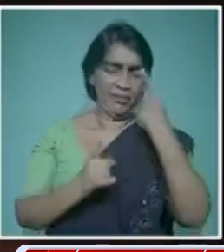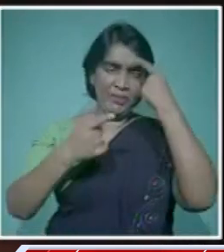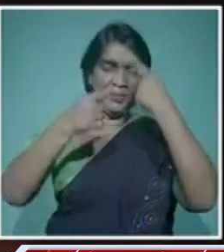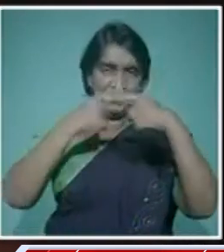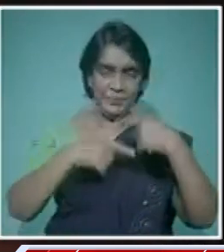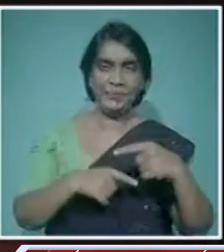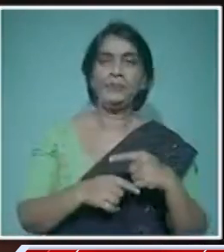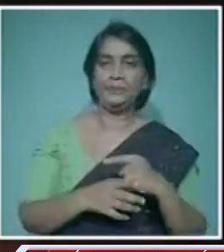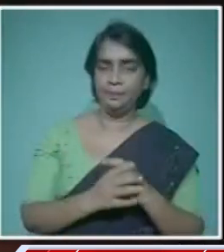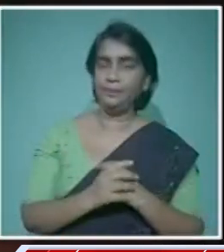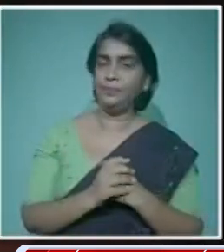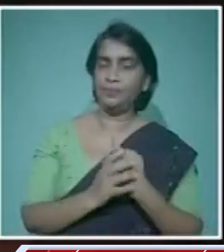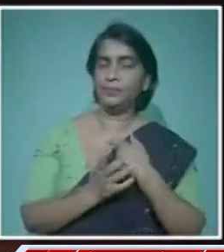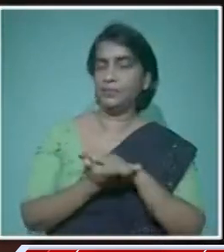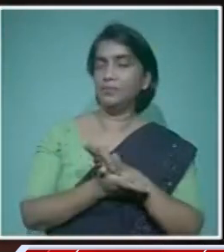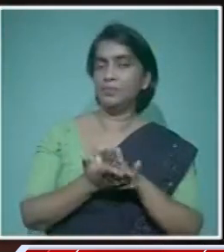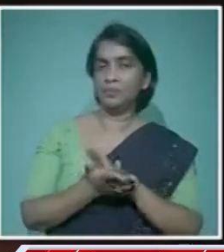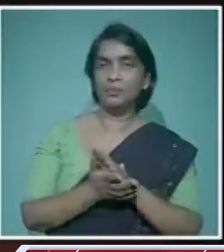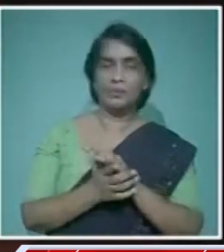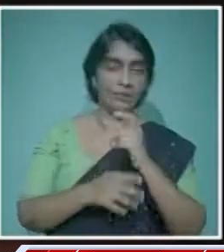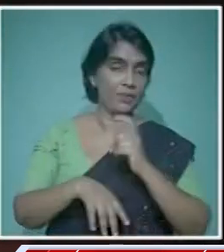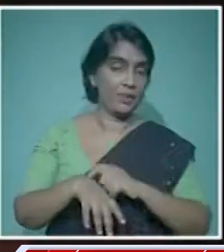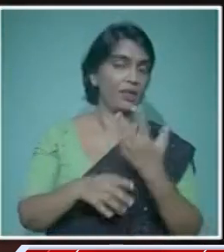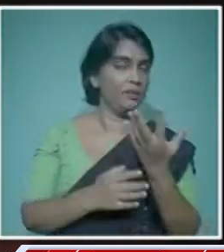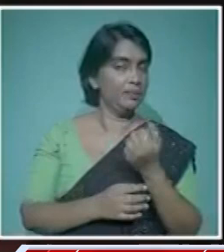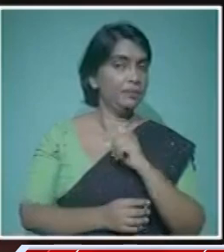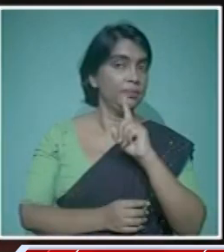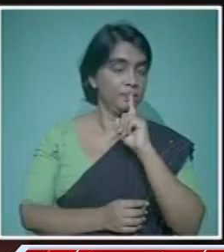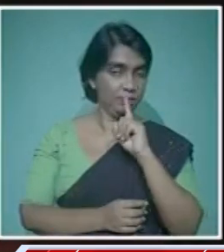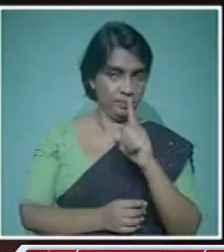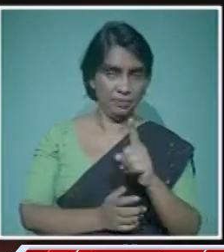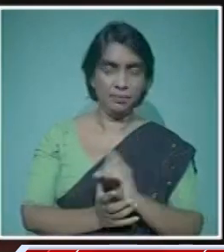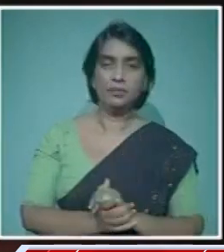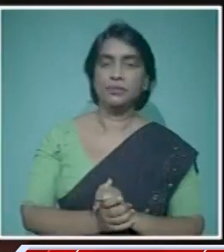කිහිපයක් නිවැරදි කරන්නට මම අවස්ථාව ඉල්ලා සිටිනවා ඔබතුමාගේ